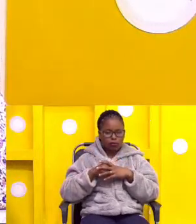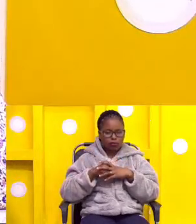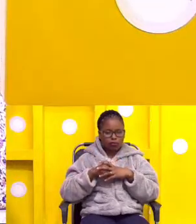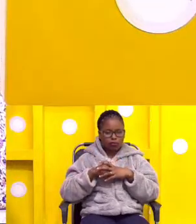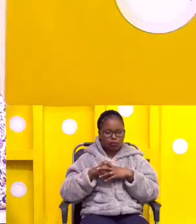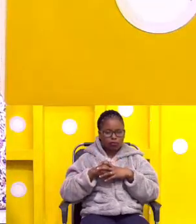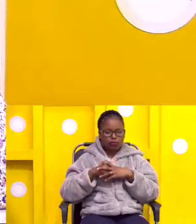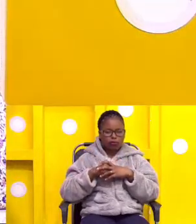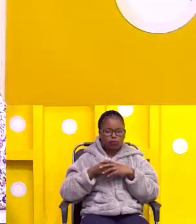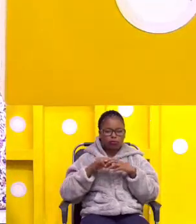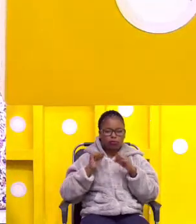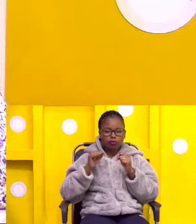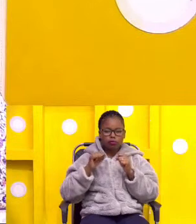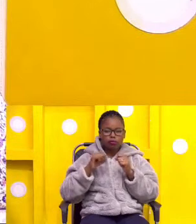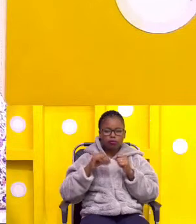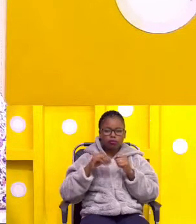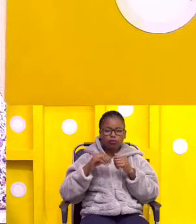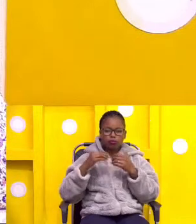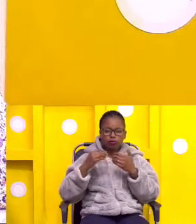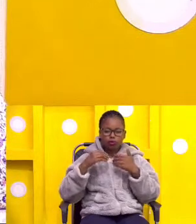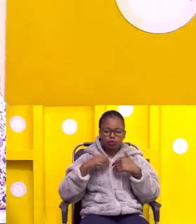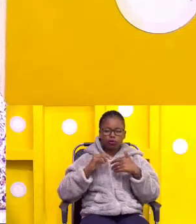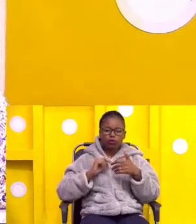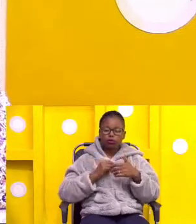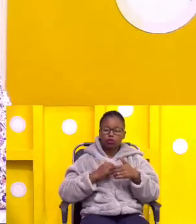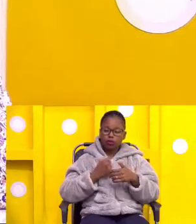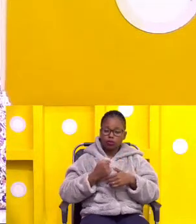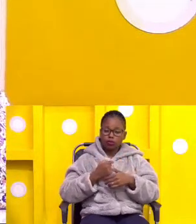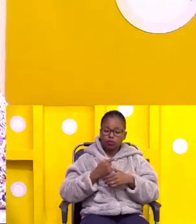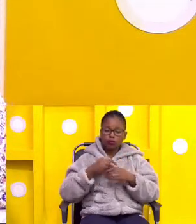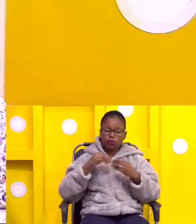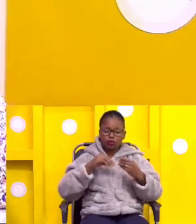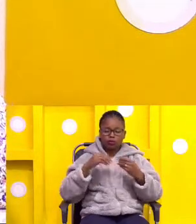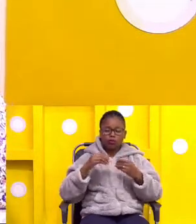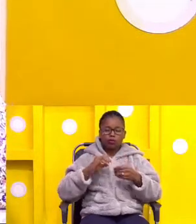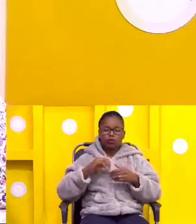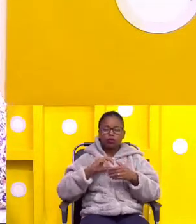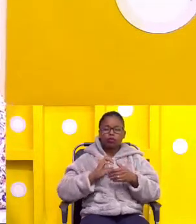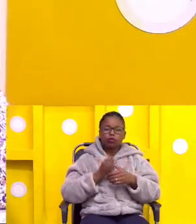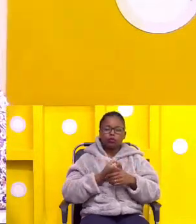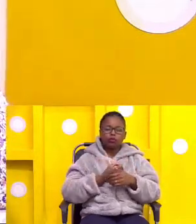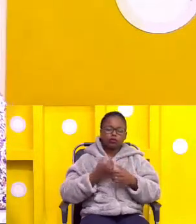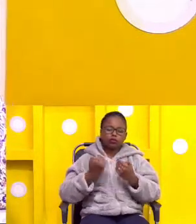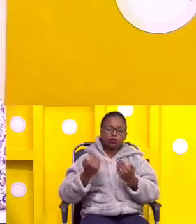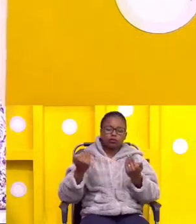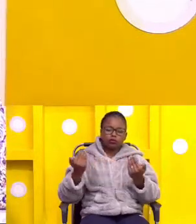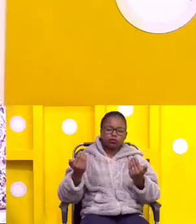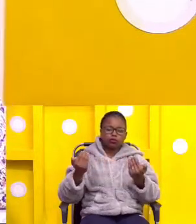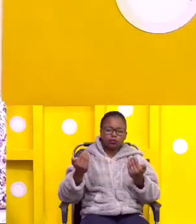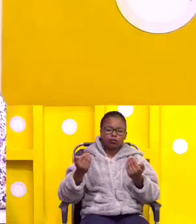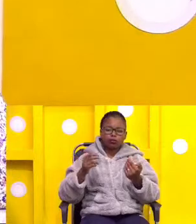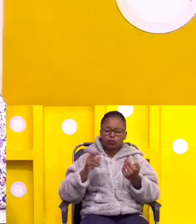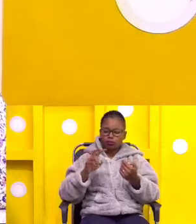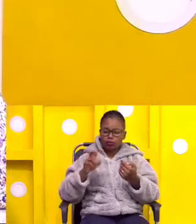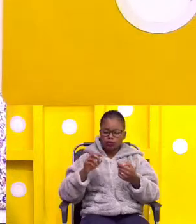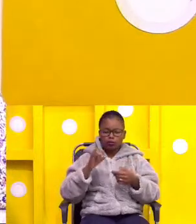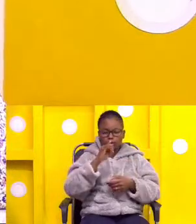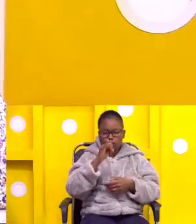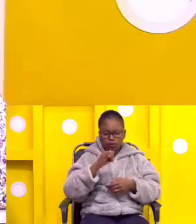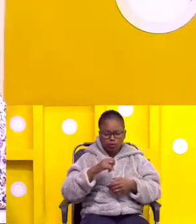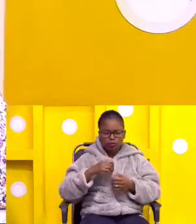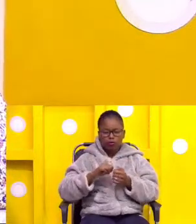Tokorwo nĩ ithuĩ tũrehage wonje mĩciĩ-inĩ itũ. Nĩ gũtua ciana ici Ngai. Ngai akamenya ĩno Ngai yaku nĩ